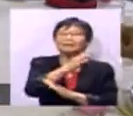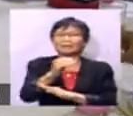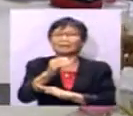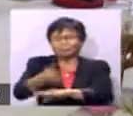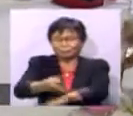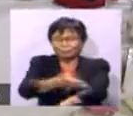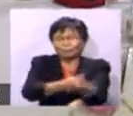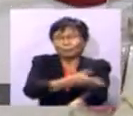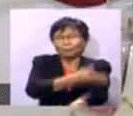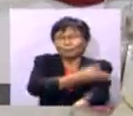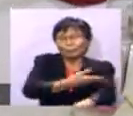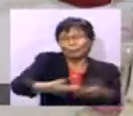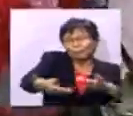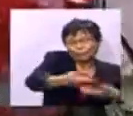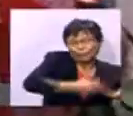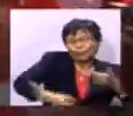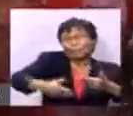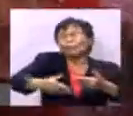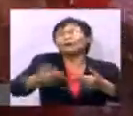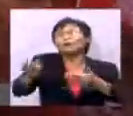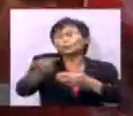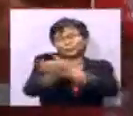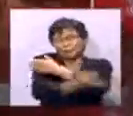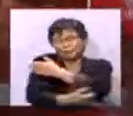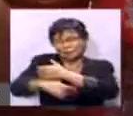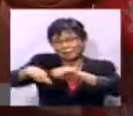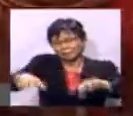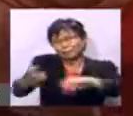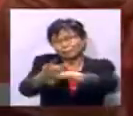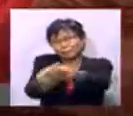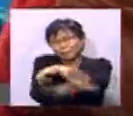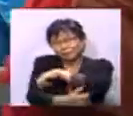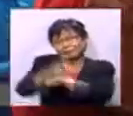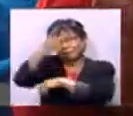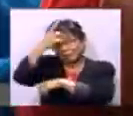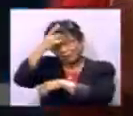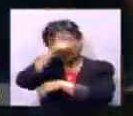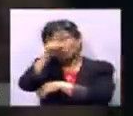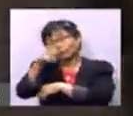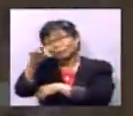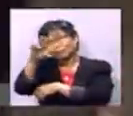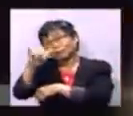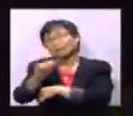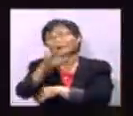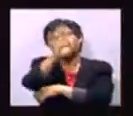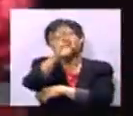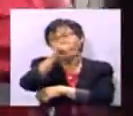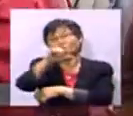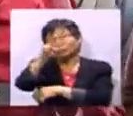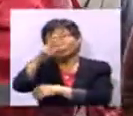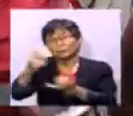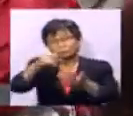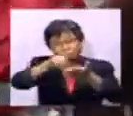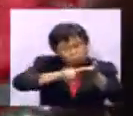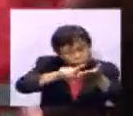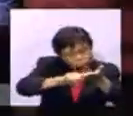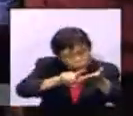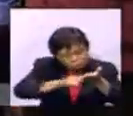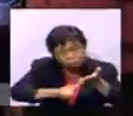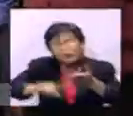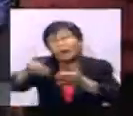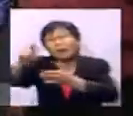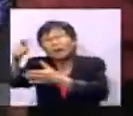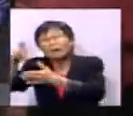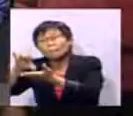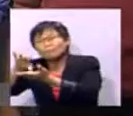baik hubungan perdagangan sedia ada antara kedua-dua negara. Datuk Zakaria juga berkata FGV kini sedang meneliti mana-mana